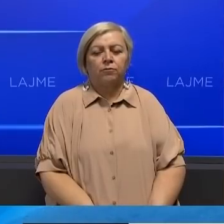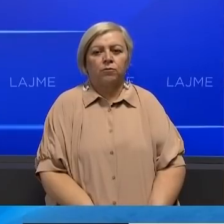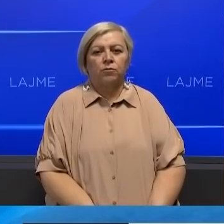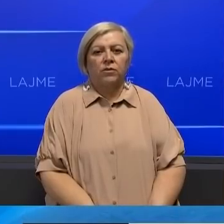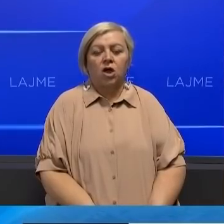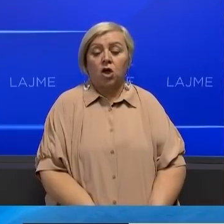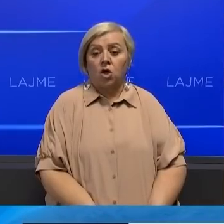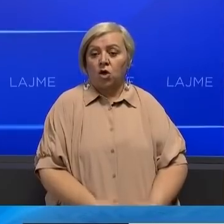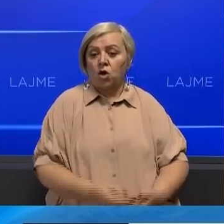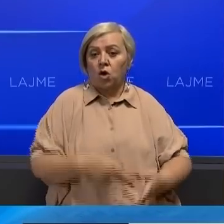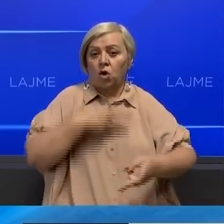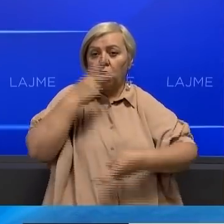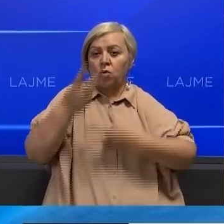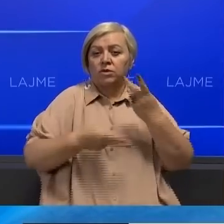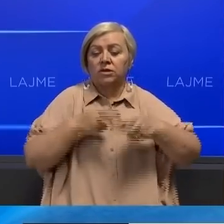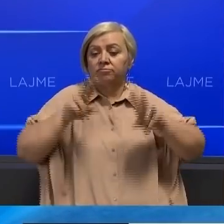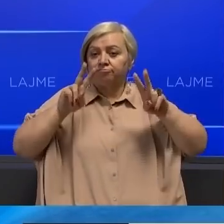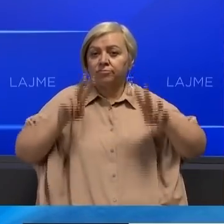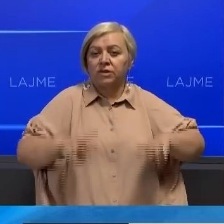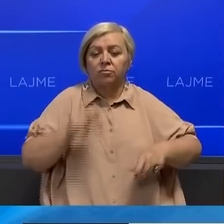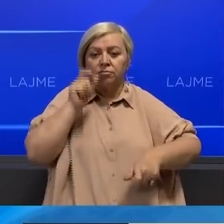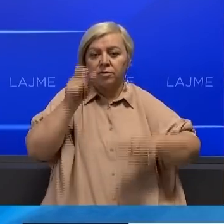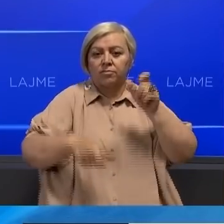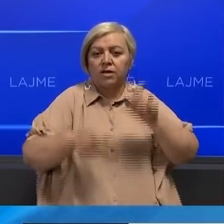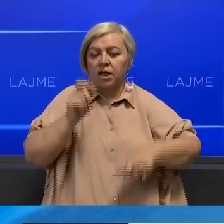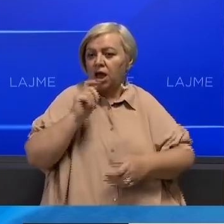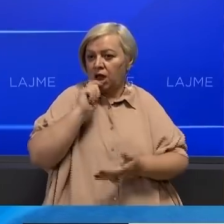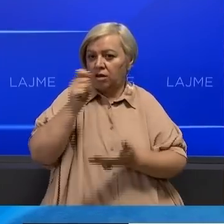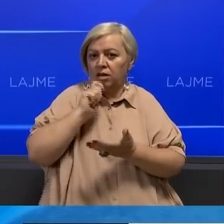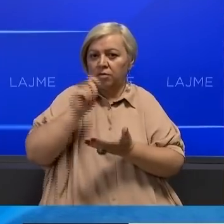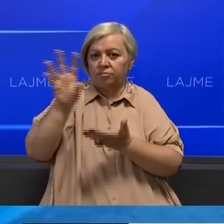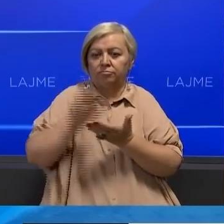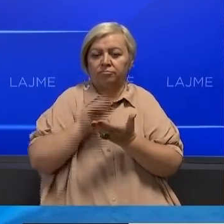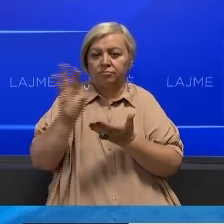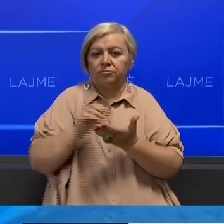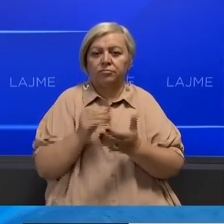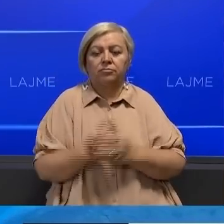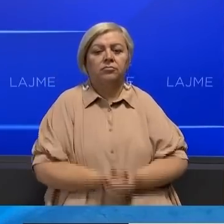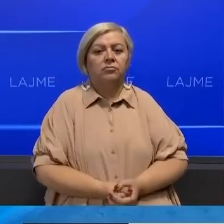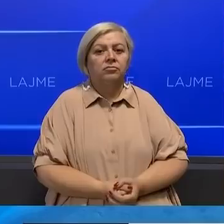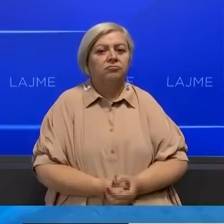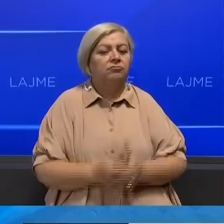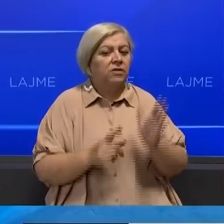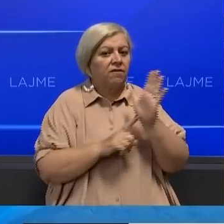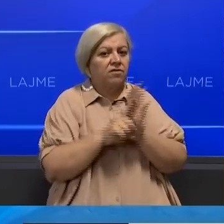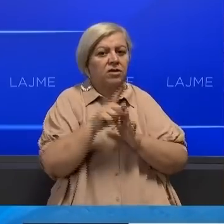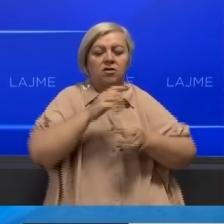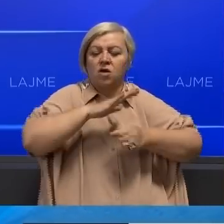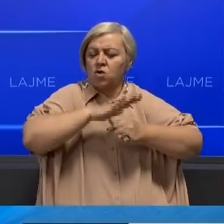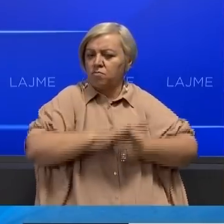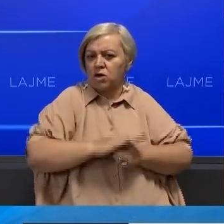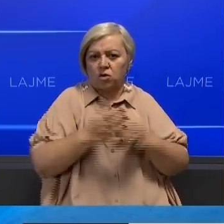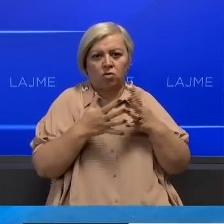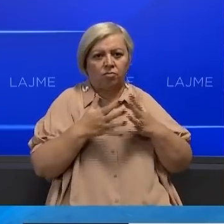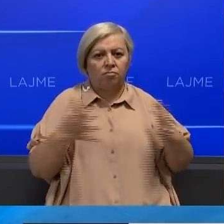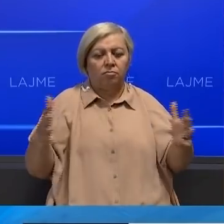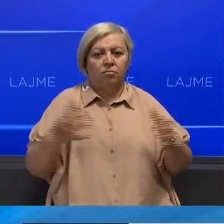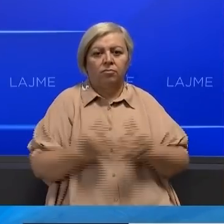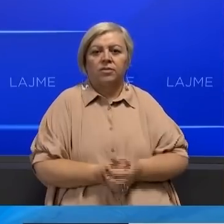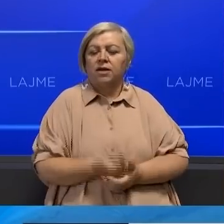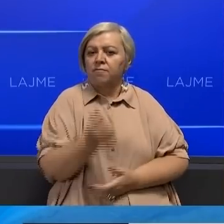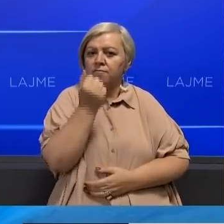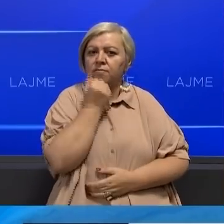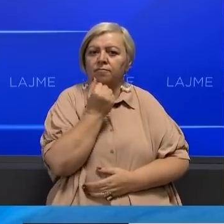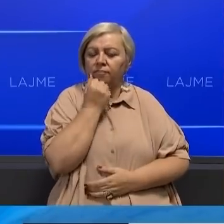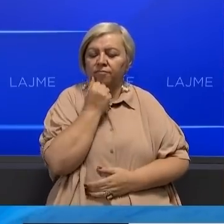Komisariati i lartë për të drejtat e njeriut nga të dhënat që kanë mbledhur anë këtë debatës, vlerëson se ka një shkelje masive të privatësisë,